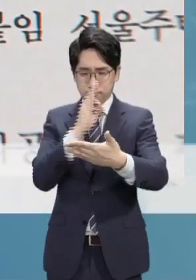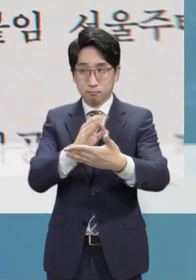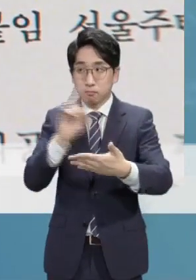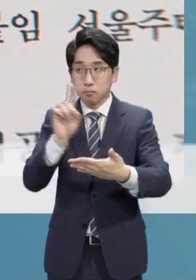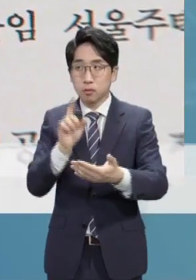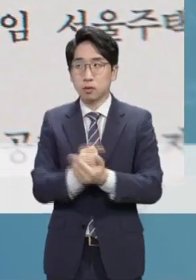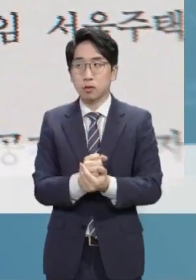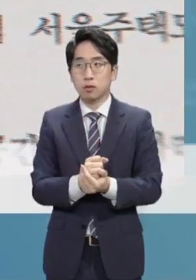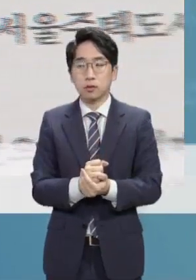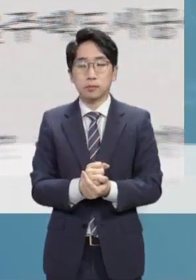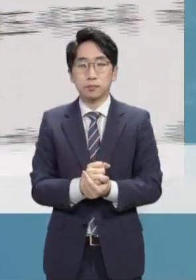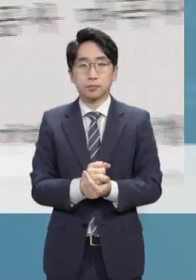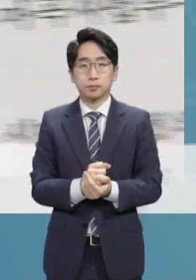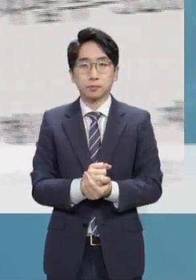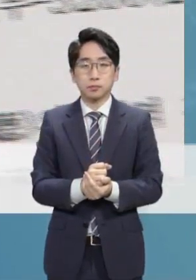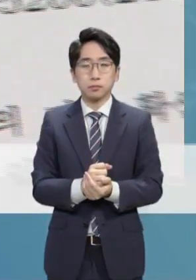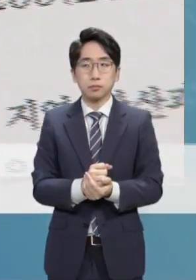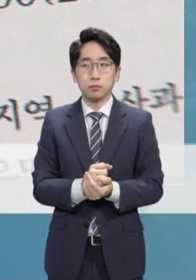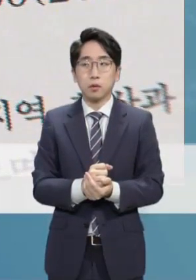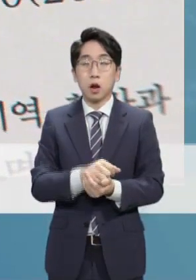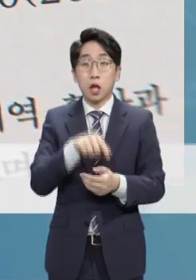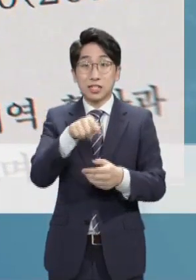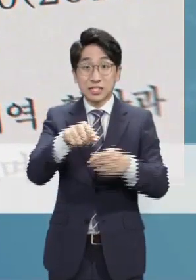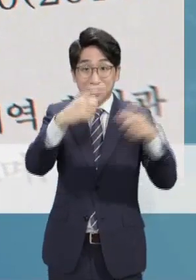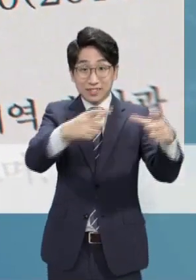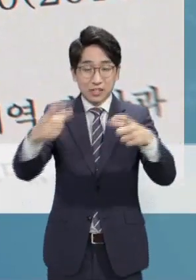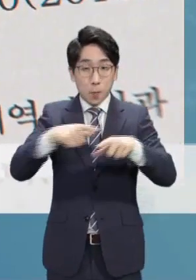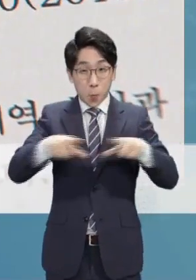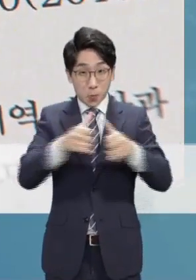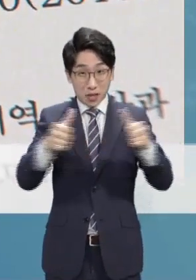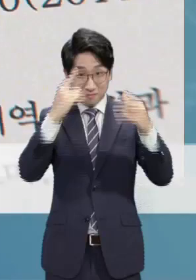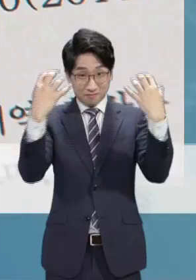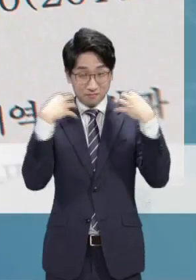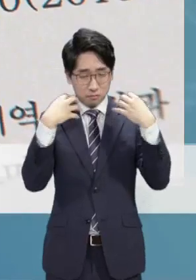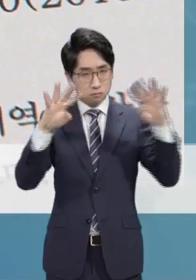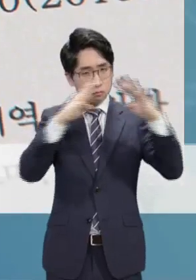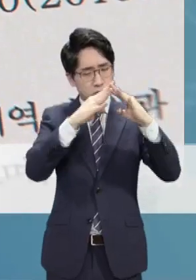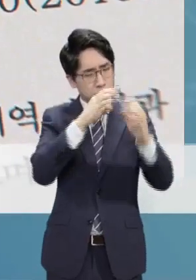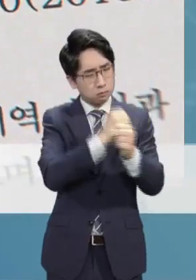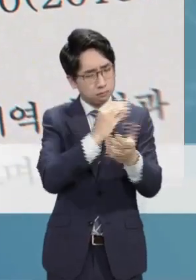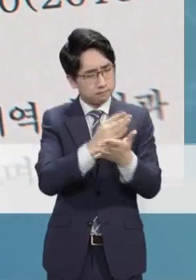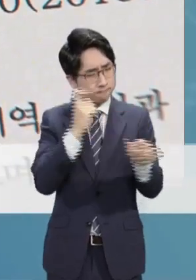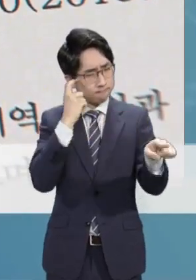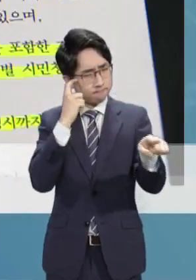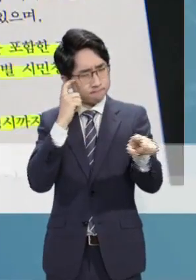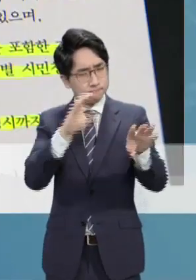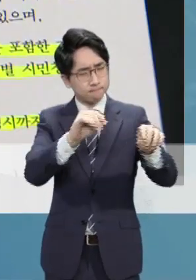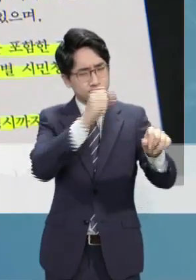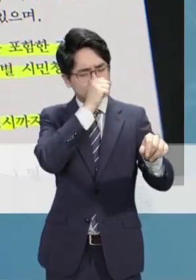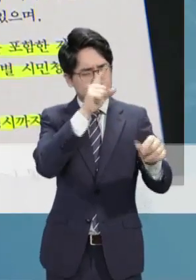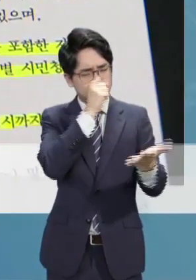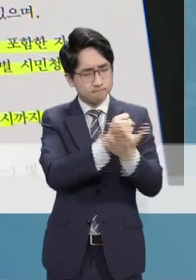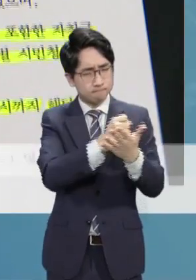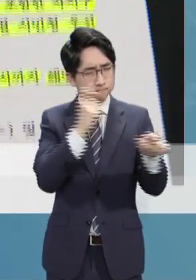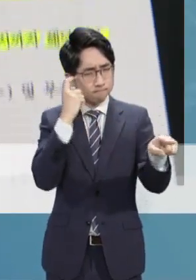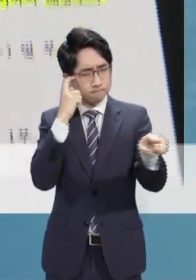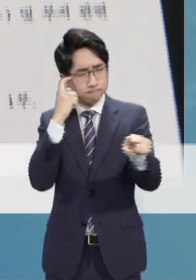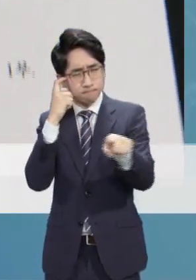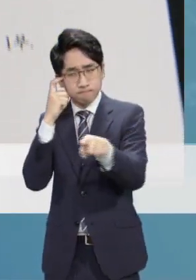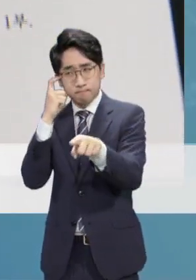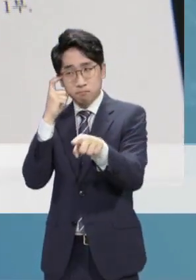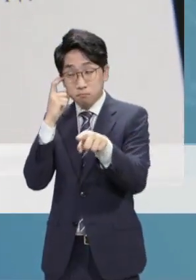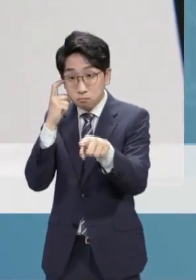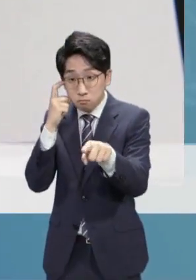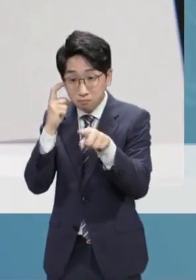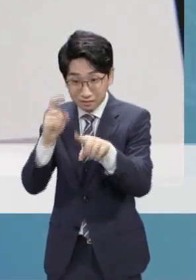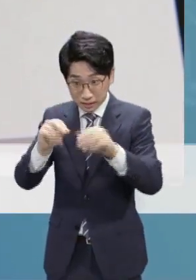해당 부문의 내용을 좀 알 수가 있는데요 권역별 시민청 조성 추천 대상지 매각 절차 보류 요청 이라고 되어